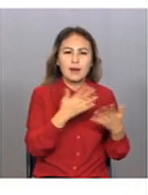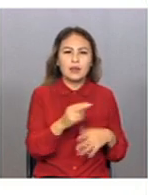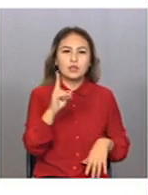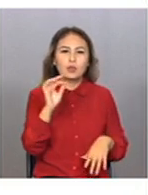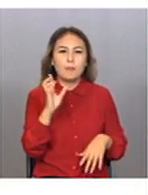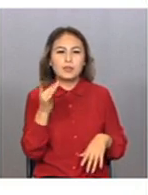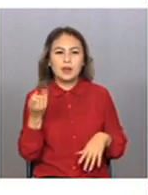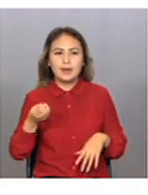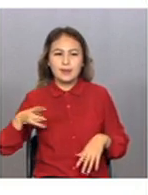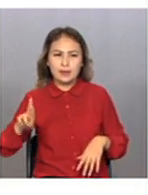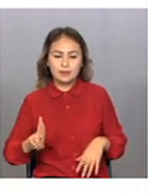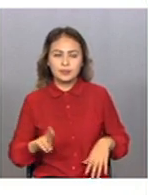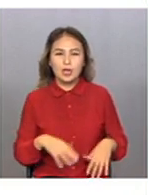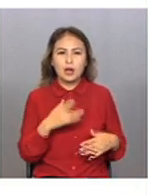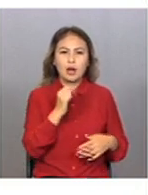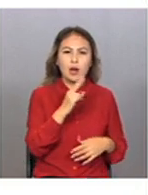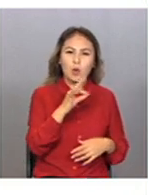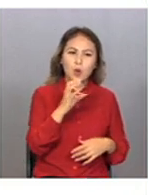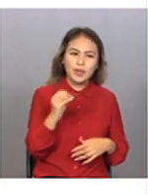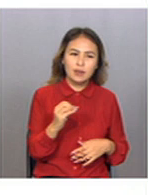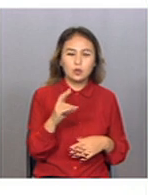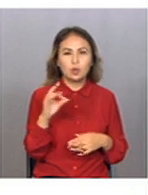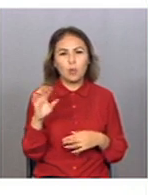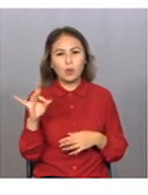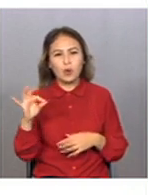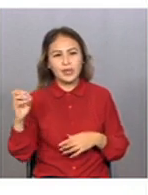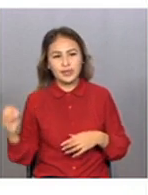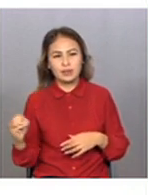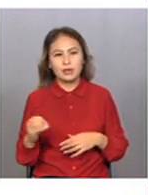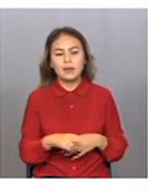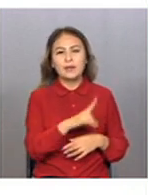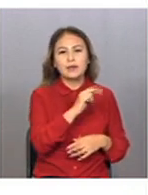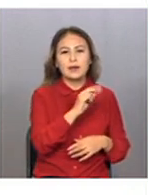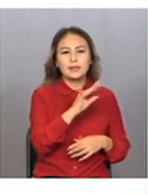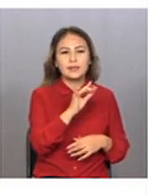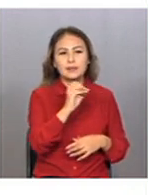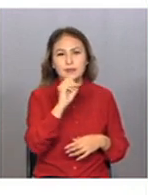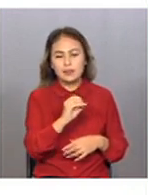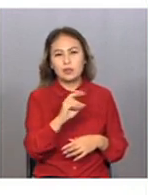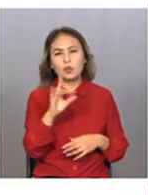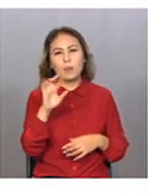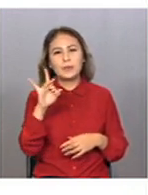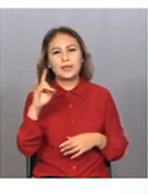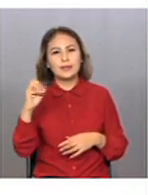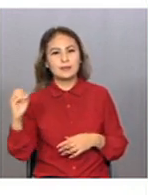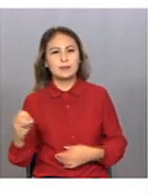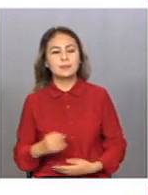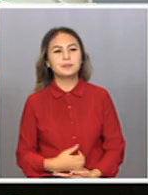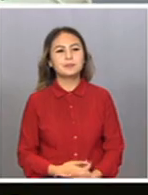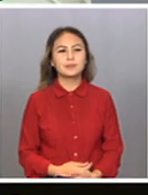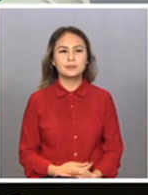Какая? Добрая. Какое? Доброе. Какие?